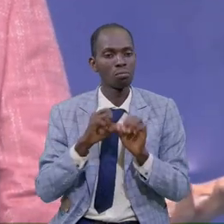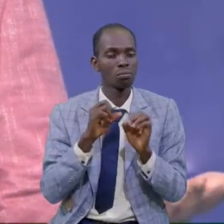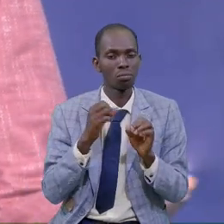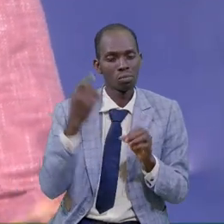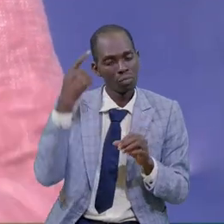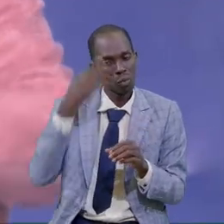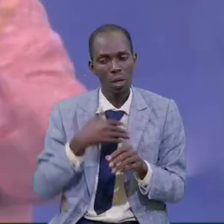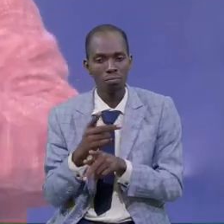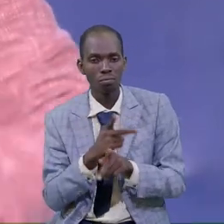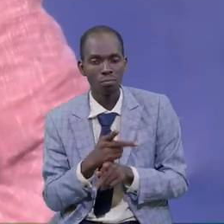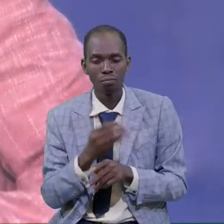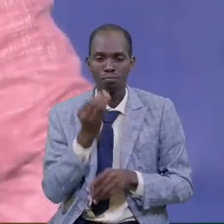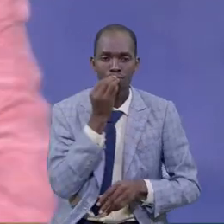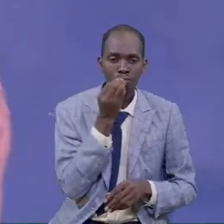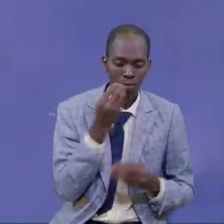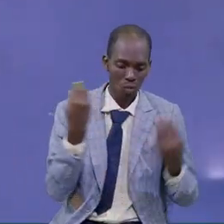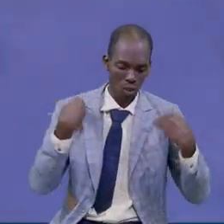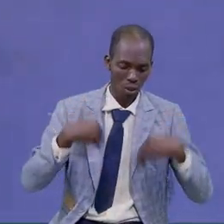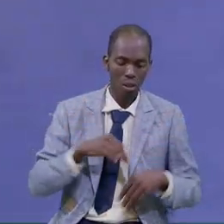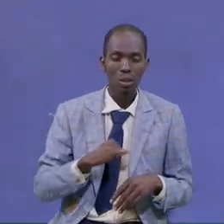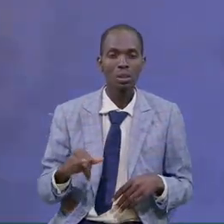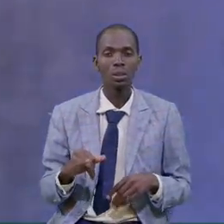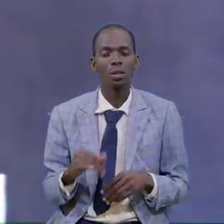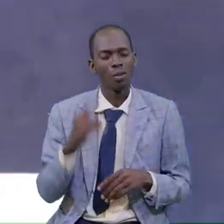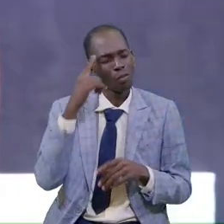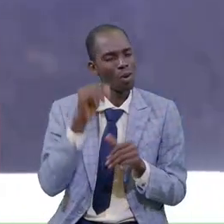nourriture, pour les habits, pour tout.